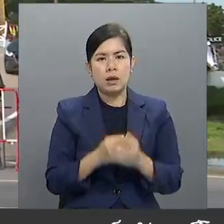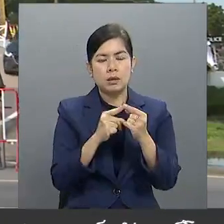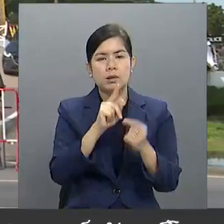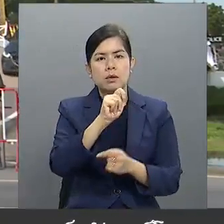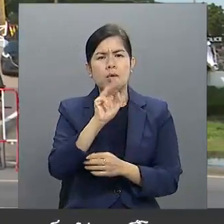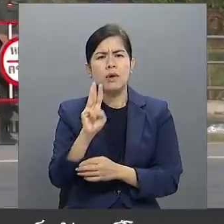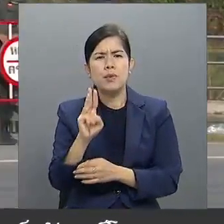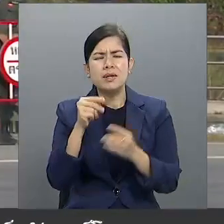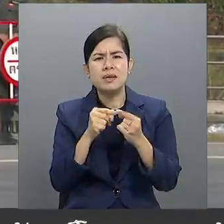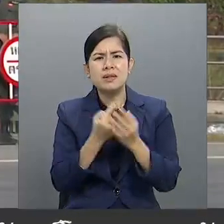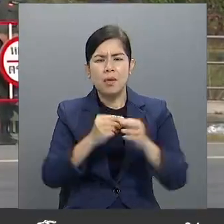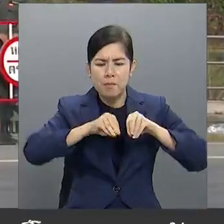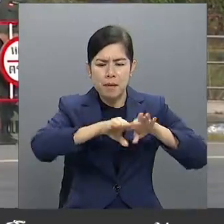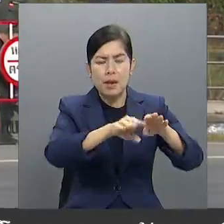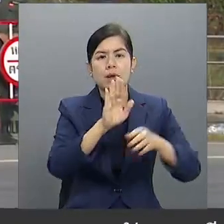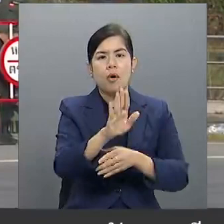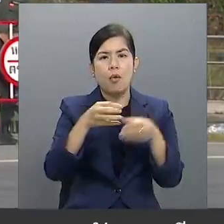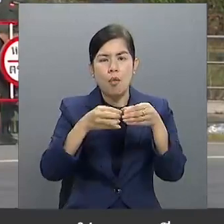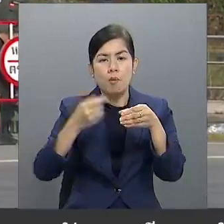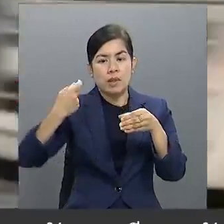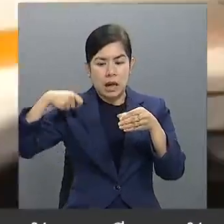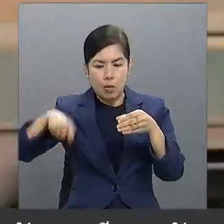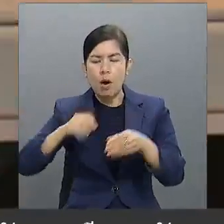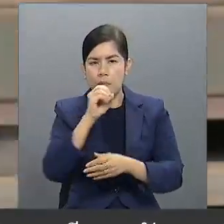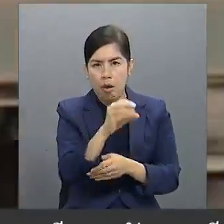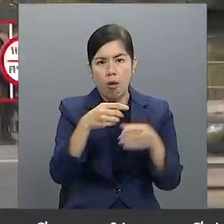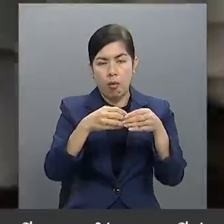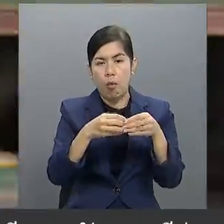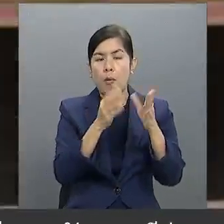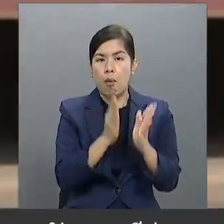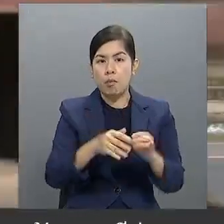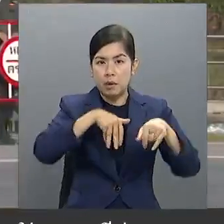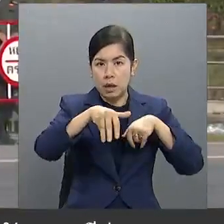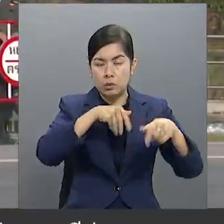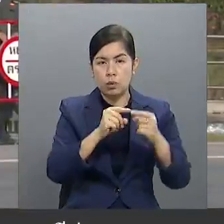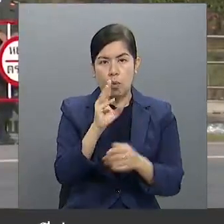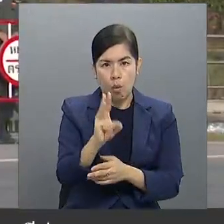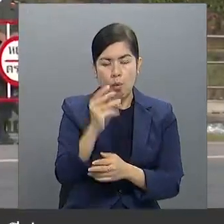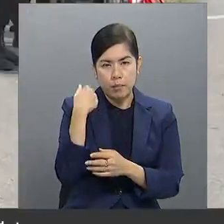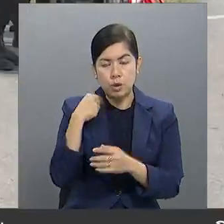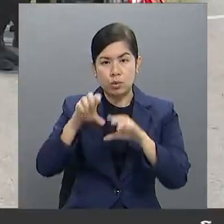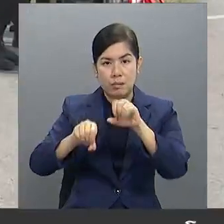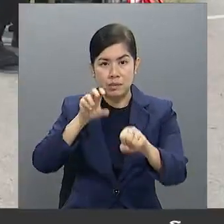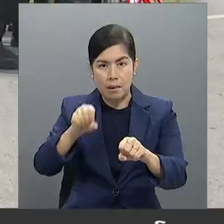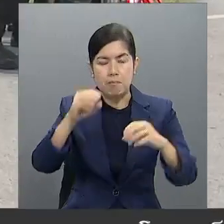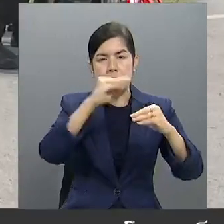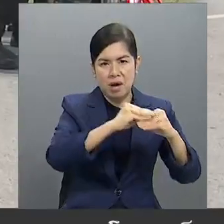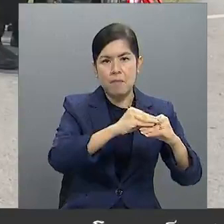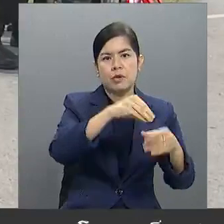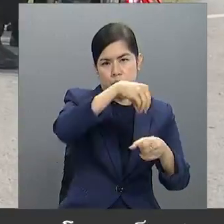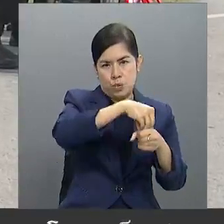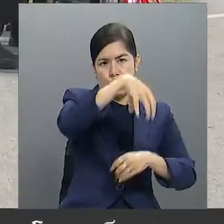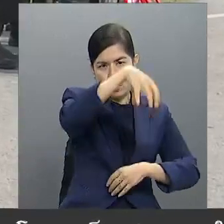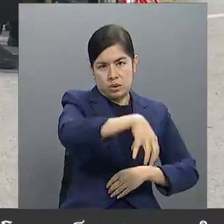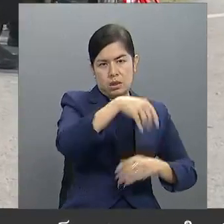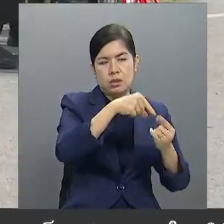ช่วงประมาณเที่ยงคืนถ้าระบุว่าประชาชน 6คนถูกนำตัวมาควบคุมเพิ่มที่ตชด.ภาค 1นะคะจากการ